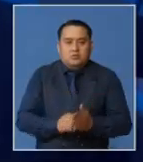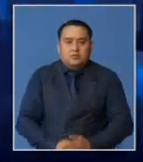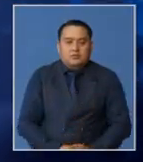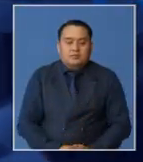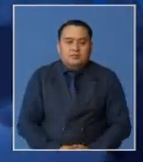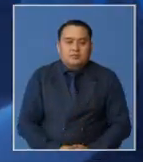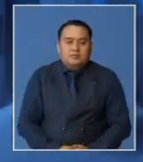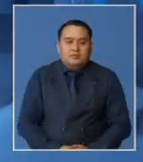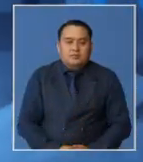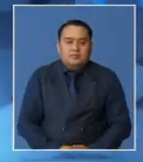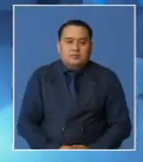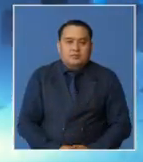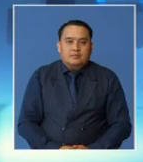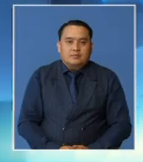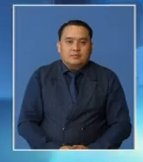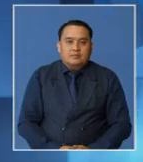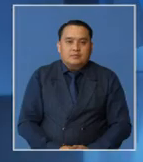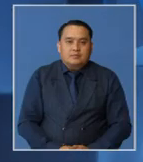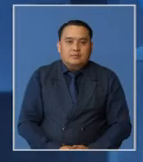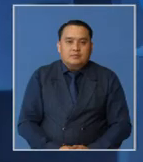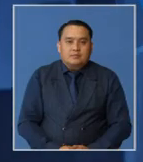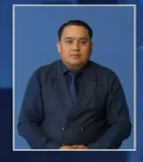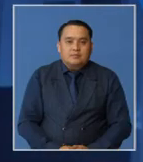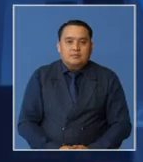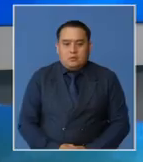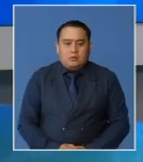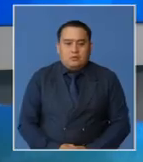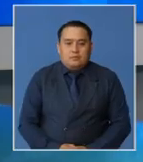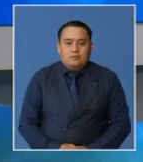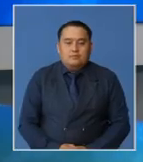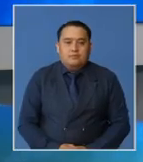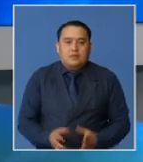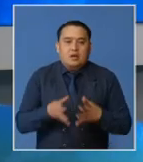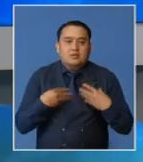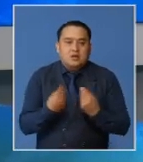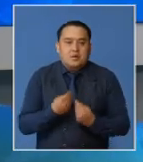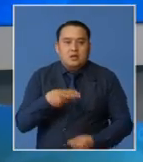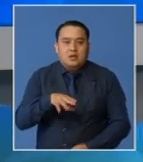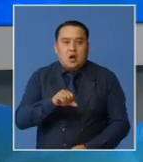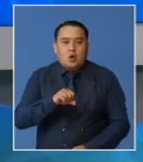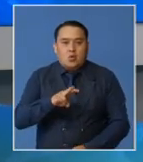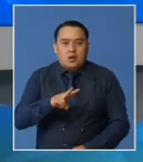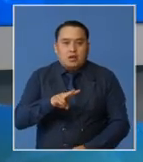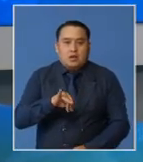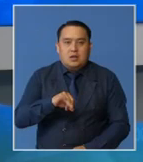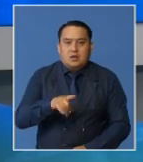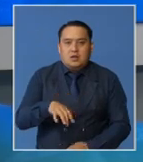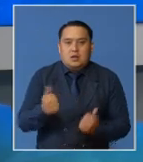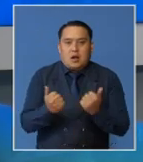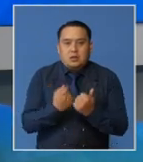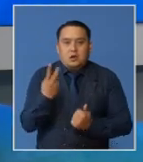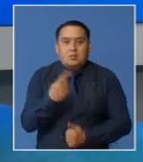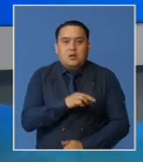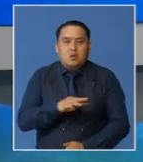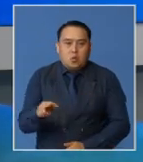Еламан Райбеков, Габит Кабдрахман, телеканал ЖТСУ, Талдыкурган. В семье Даурена и Енлик Баубериковых с разницей по одной